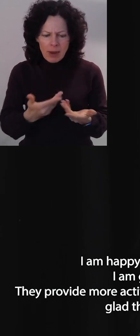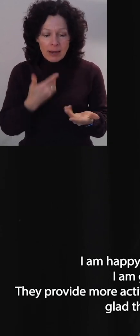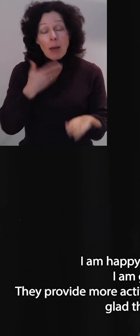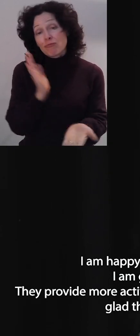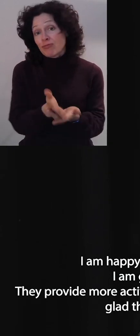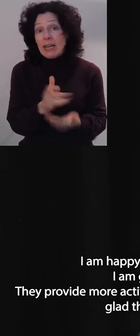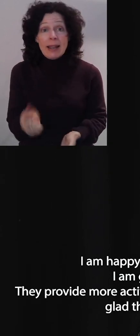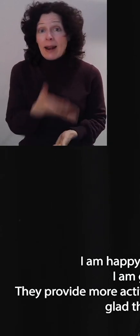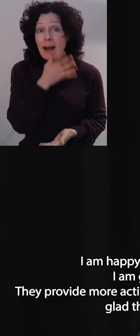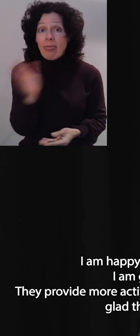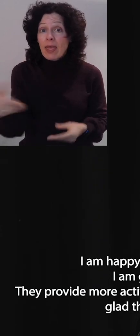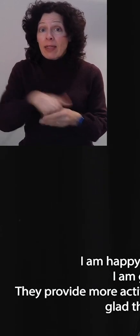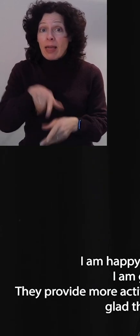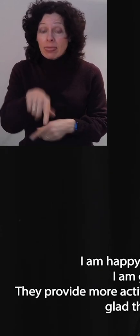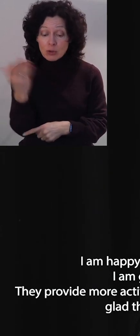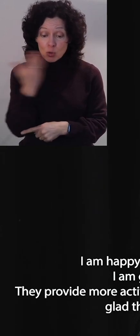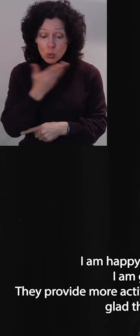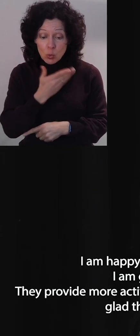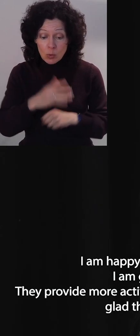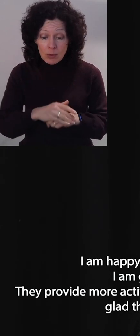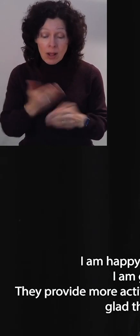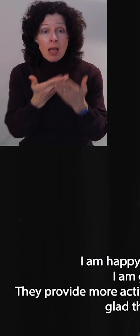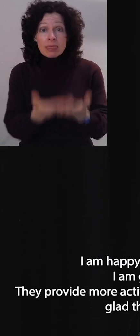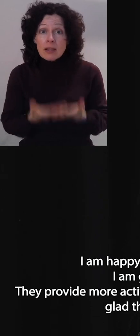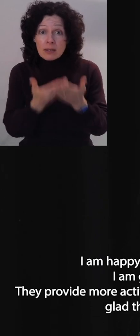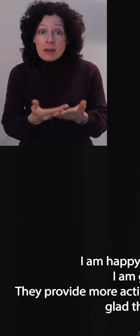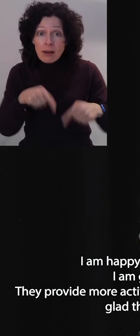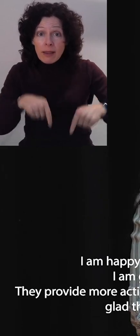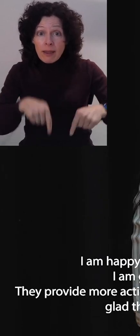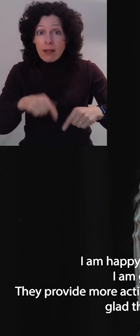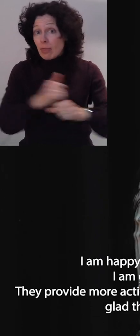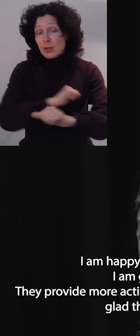Mají tady víc aktivit, prostě nevím,